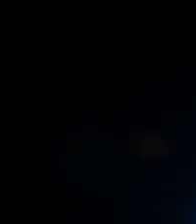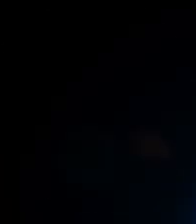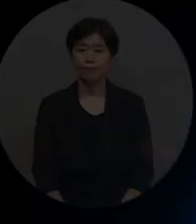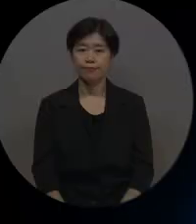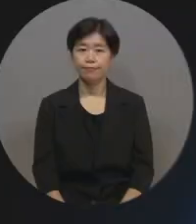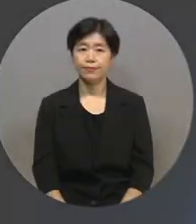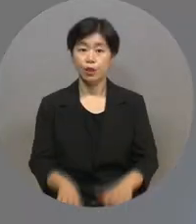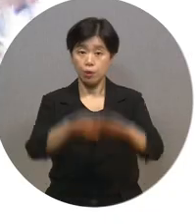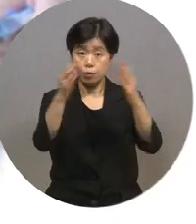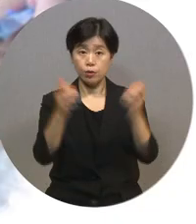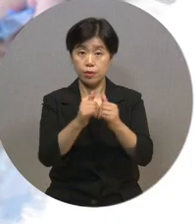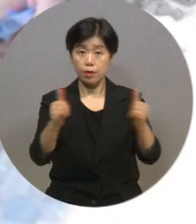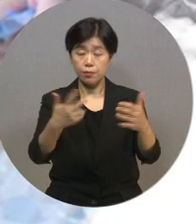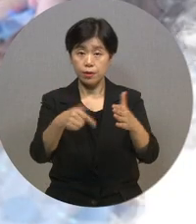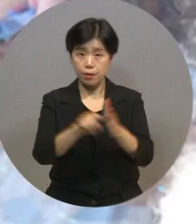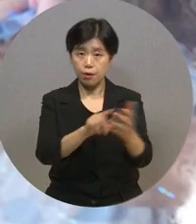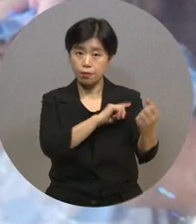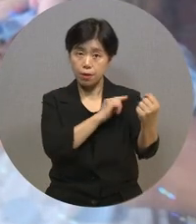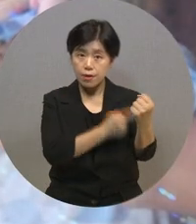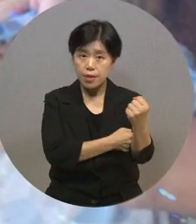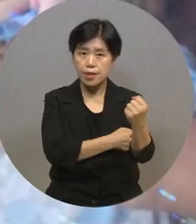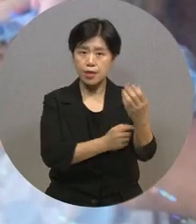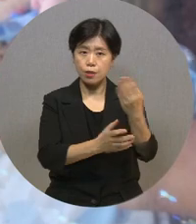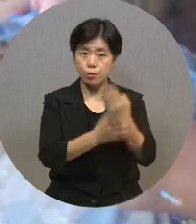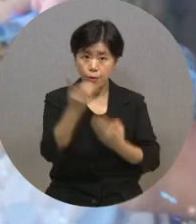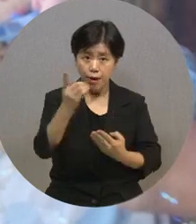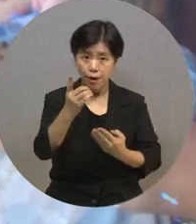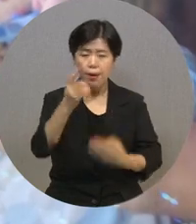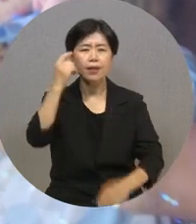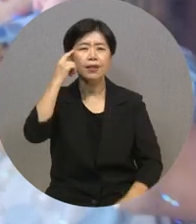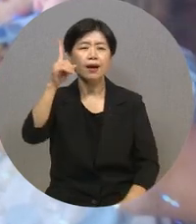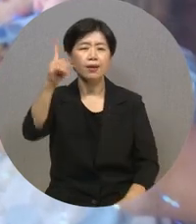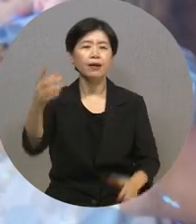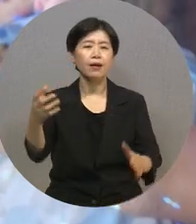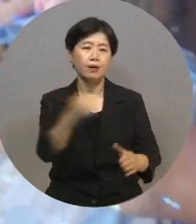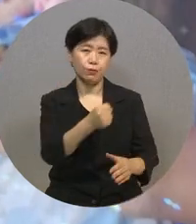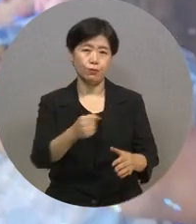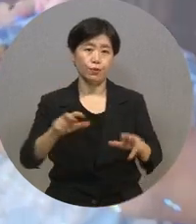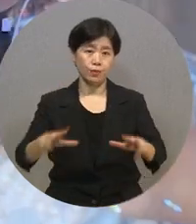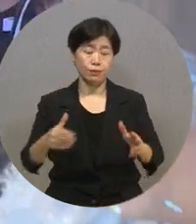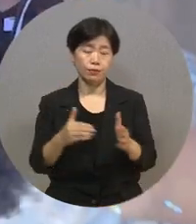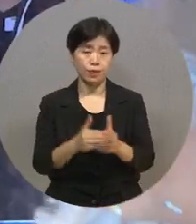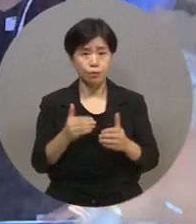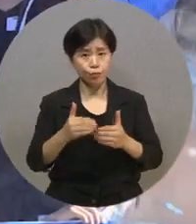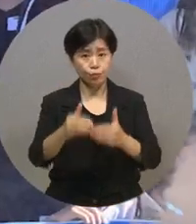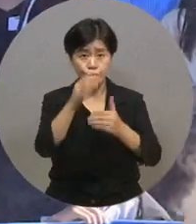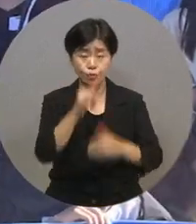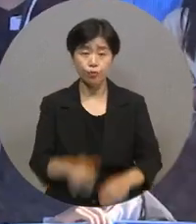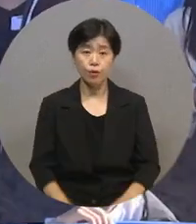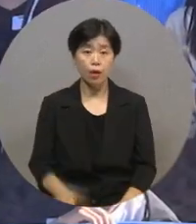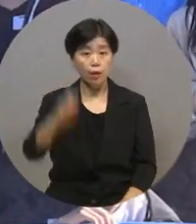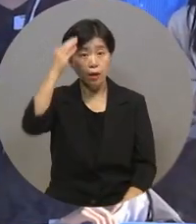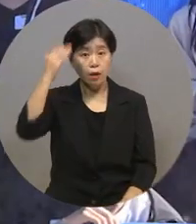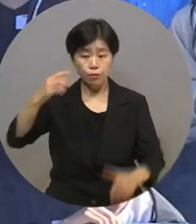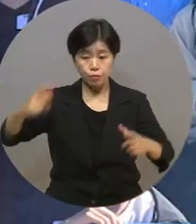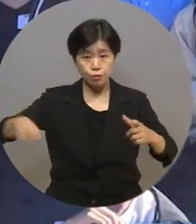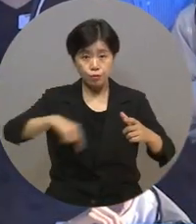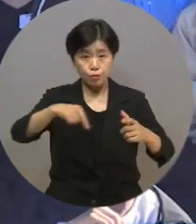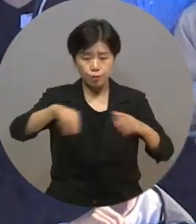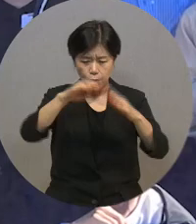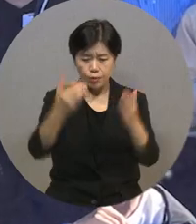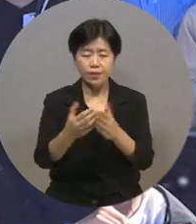모두를 위한 권리와 통합을 사명으로 새긴 한국장애인 재활협회. 국내 모든 장애인의 보호와 보장을